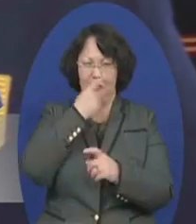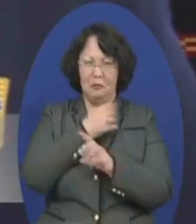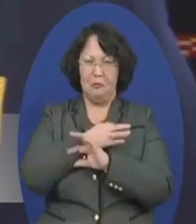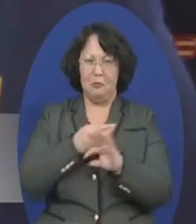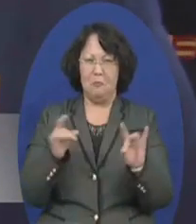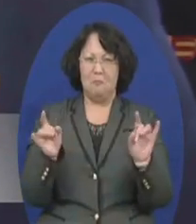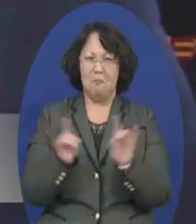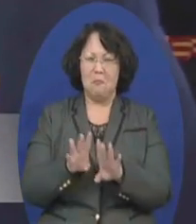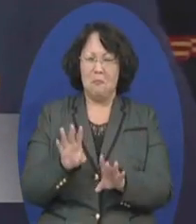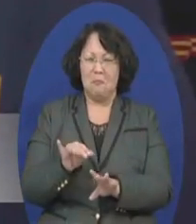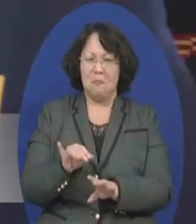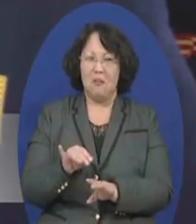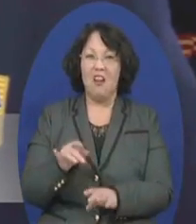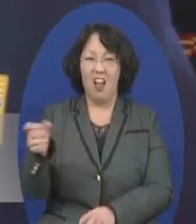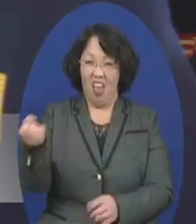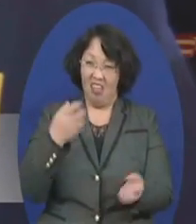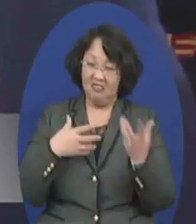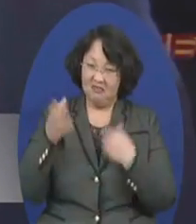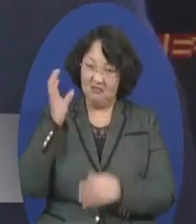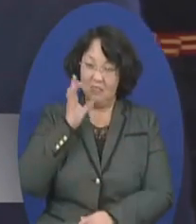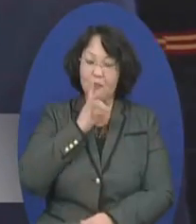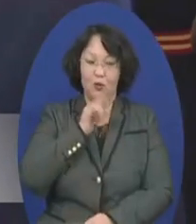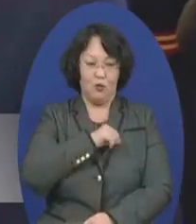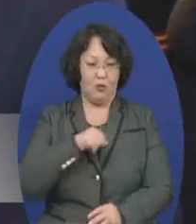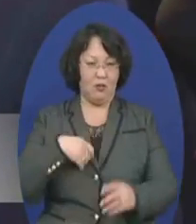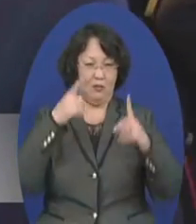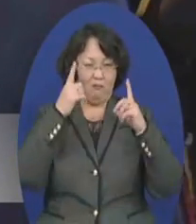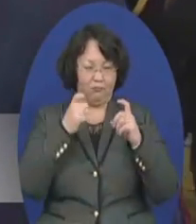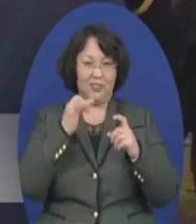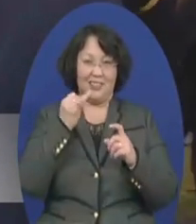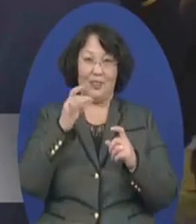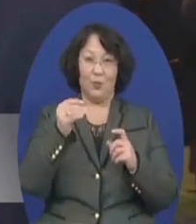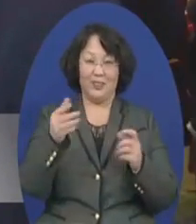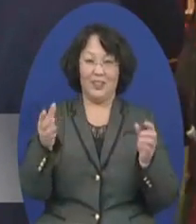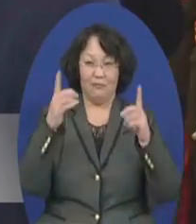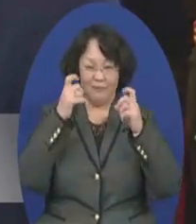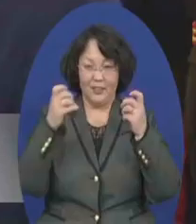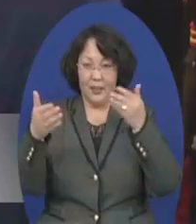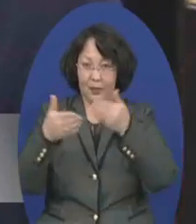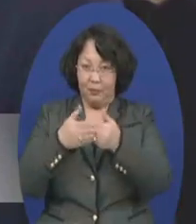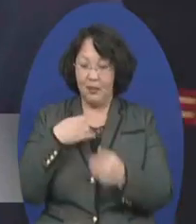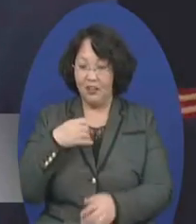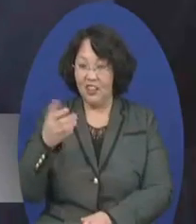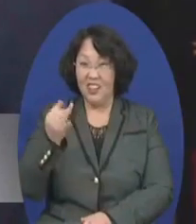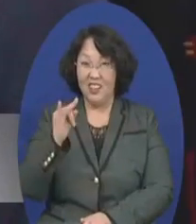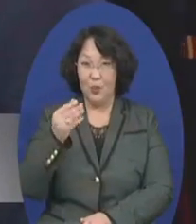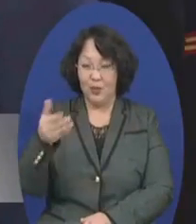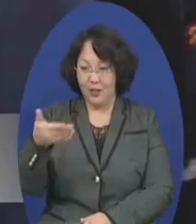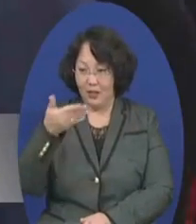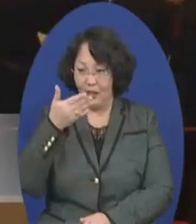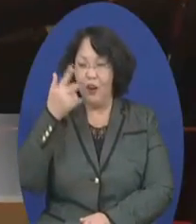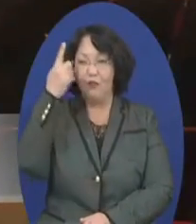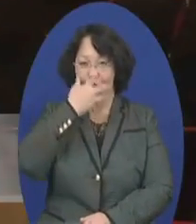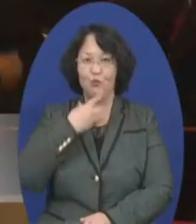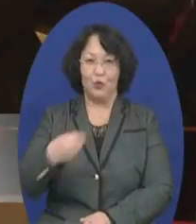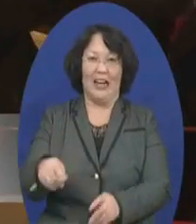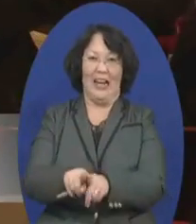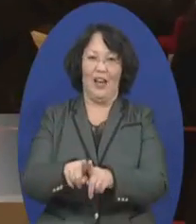нь би ингээд бас би ямар гарч чадах гэсэн бодол төрж исэн. Гэтэ сансныг утгад би бол яг л өөрөөрэй гарсан